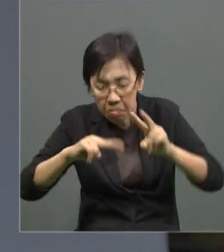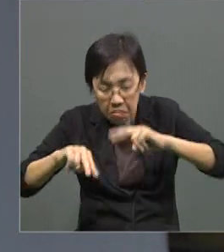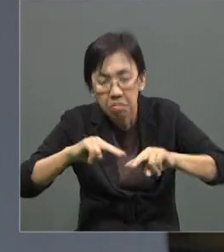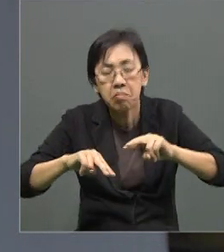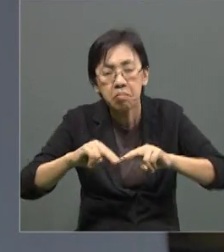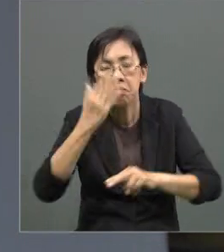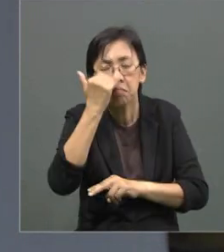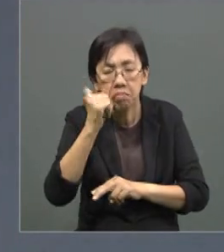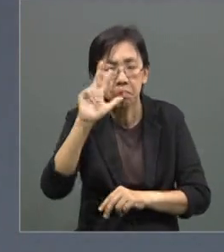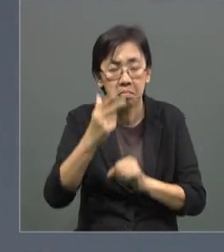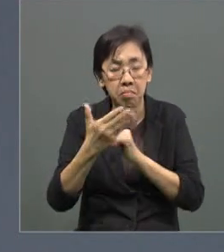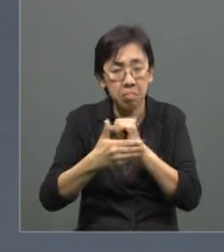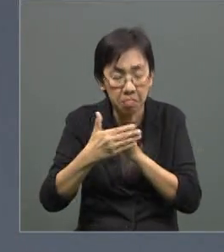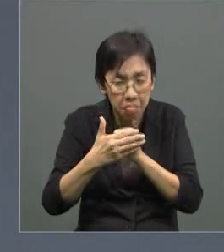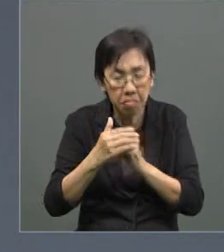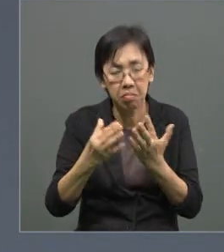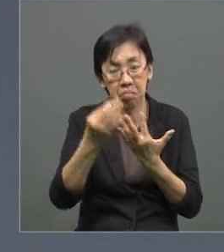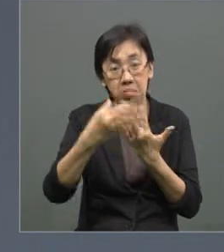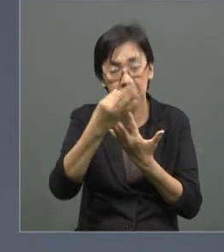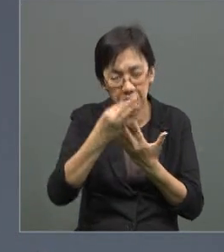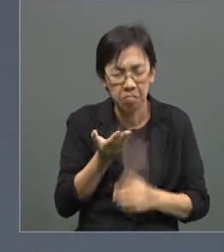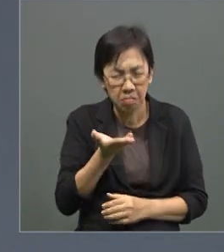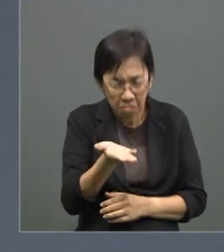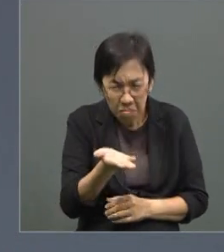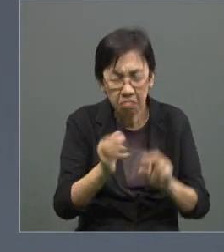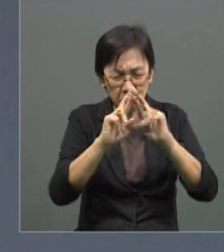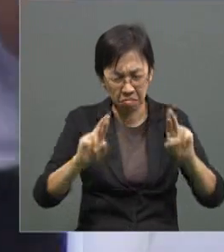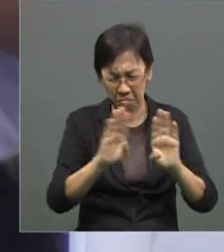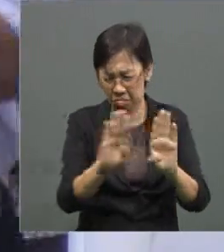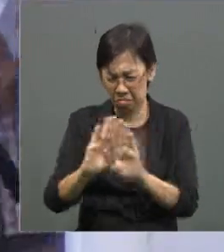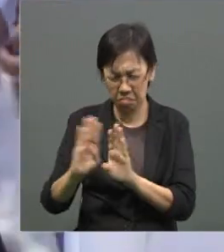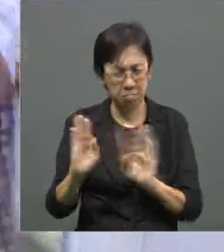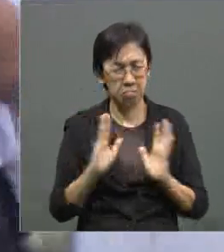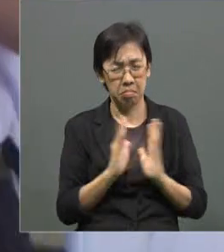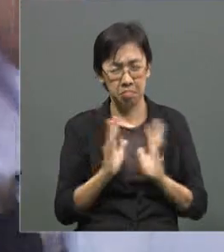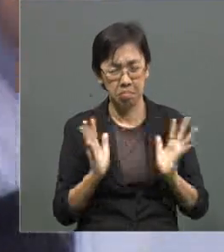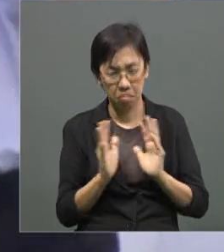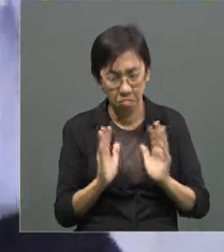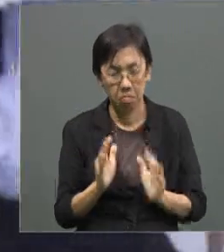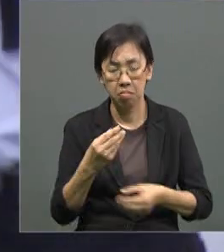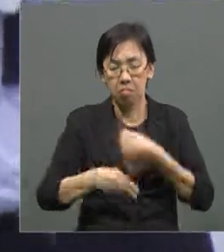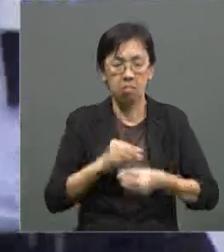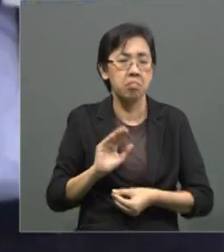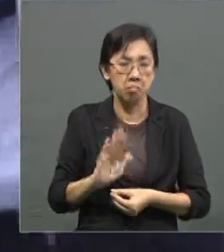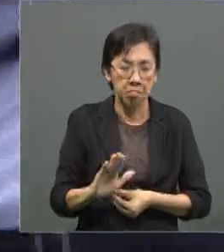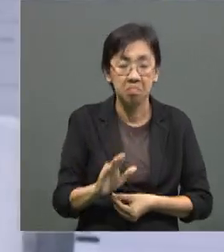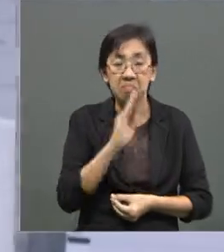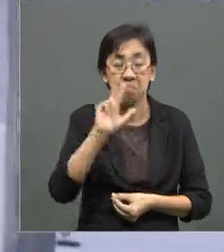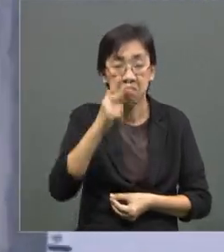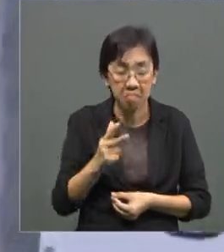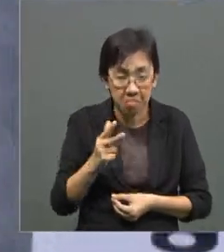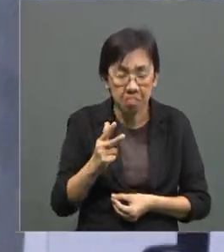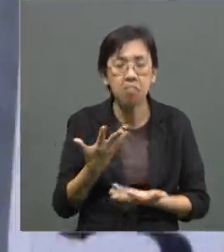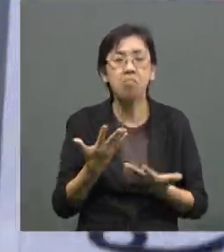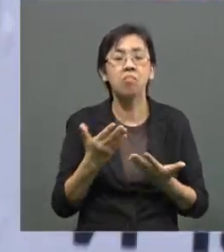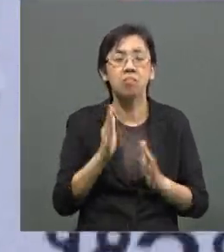กัญชงโดยเฉพาะเขตที่มีการขออนุญาตเยอะๆเนี่ยนะครับรวมถึงต้องกำหนดพื้นที่ห้ามขายกัญชากัญชงหรือ